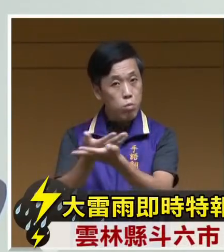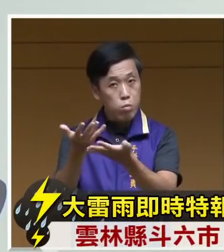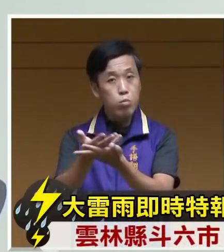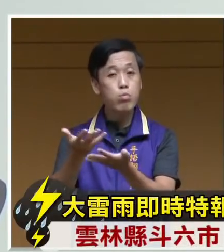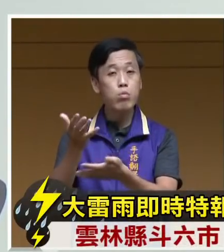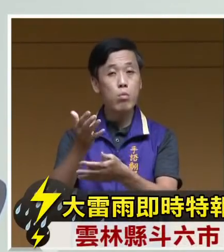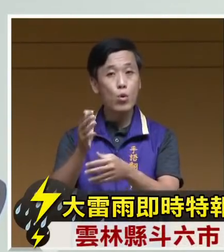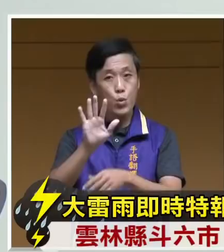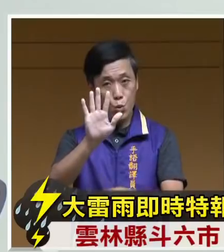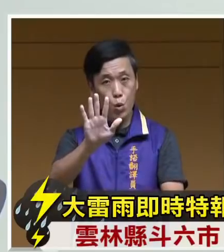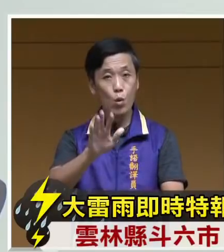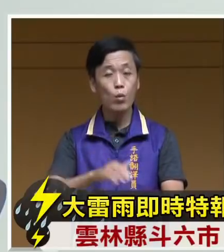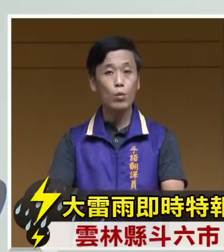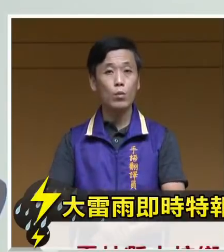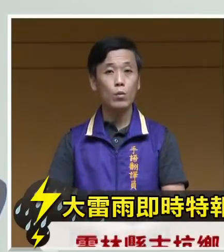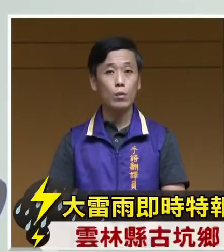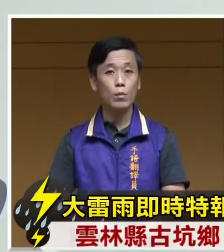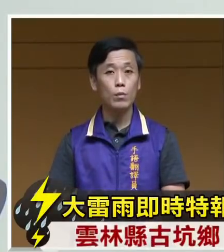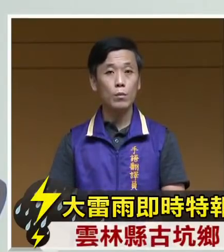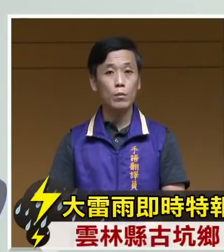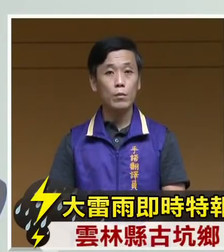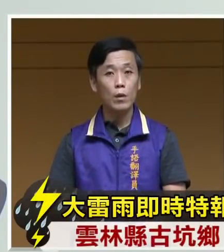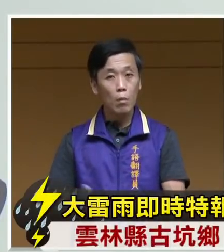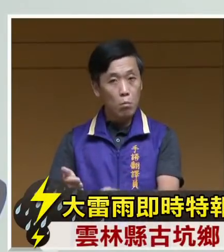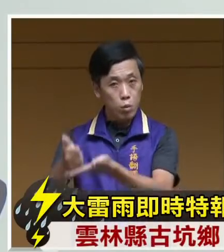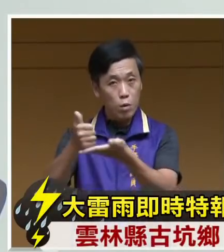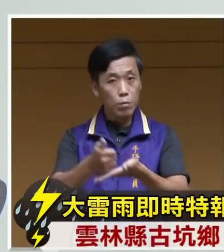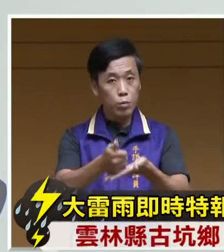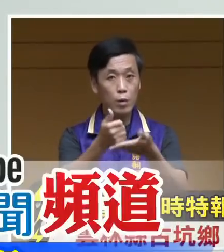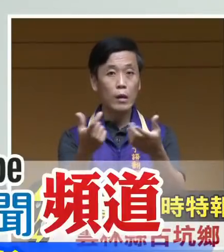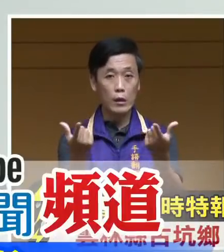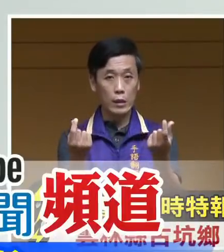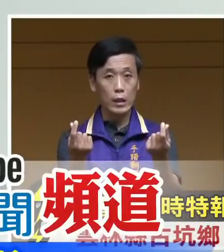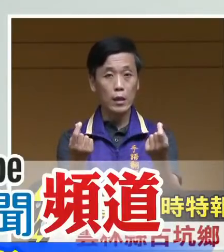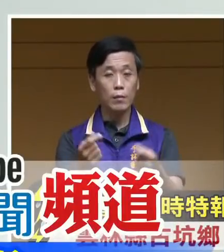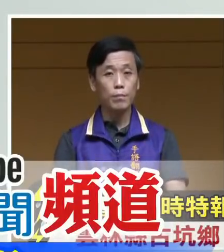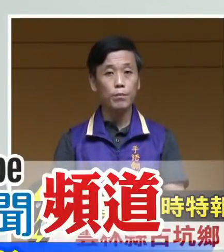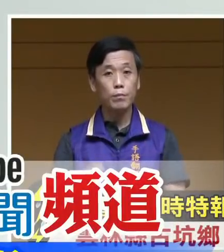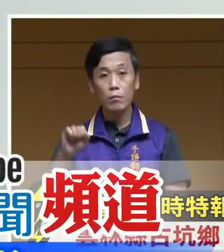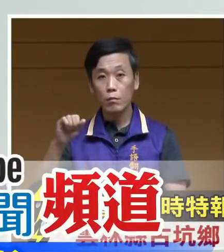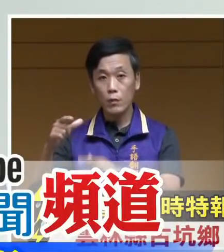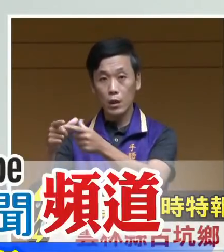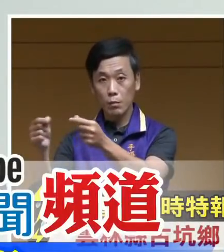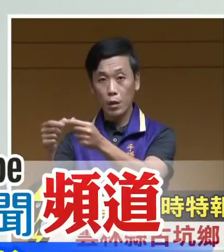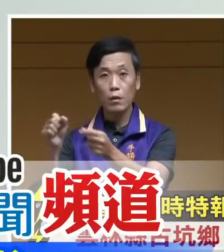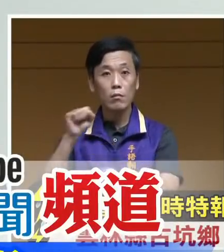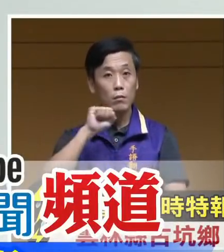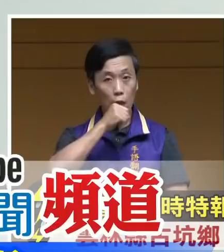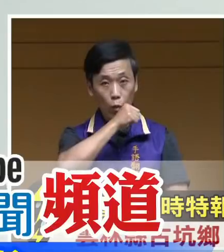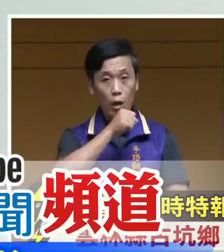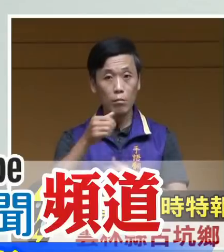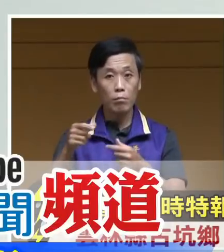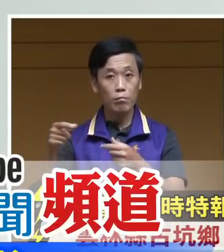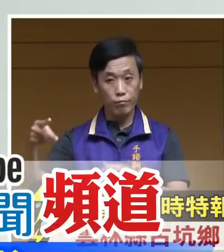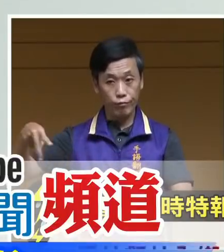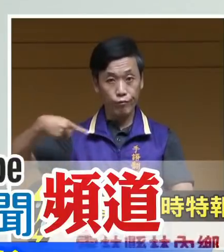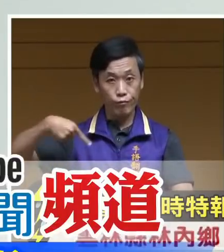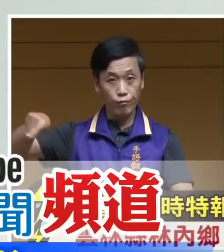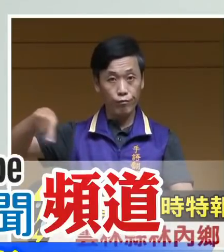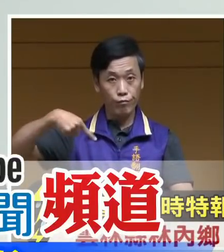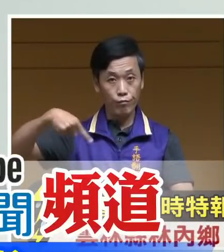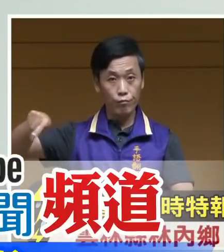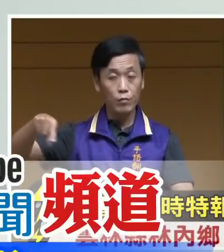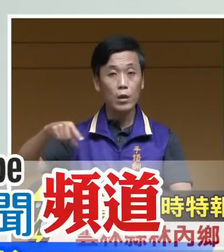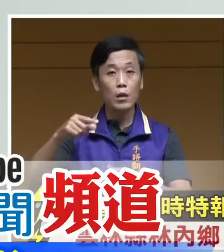这都是一样的崇高。那我想，台日之间不仅在历史文